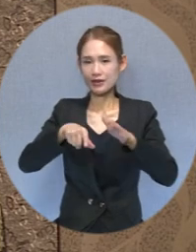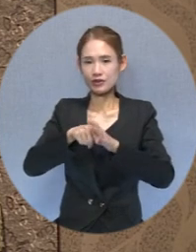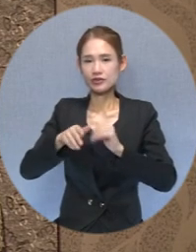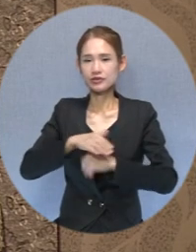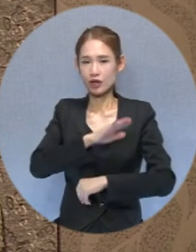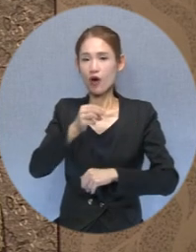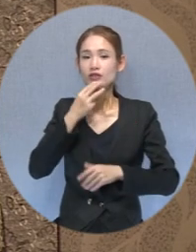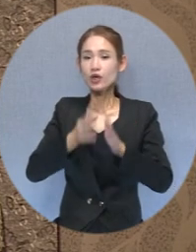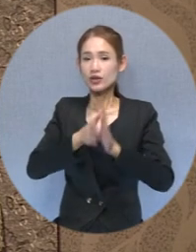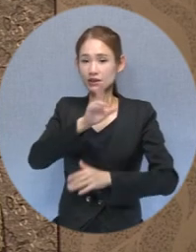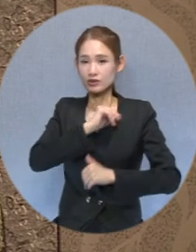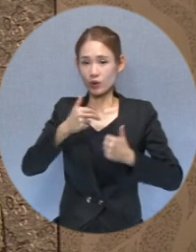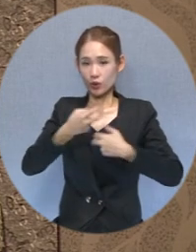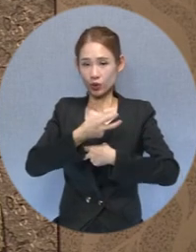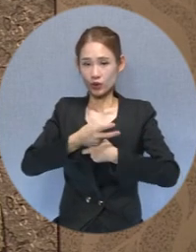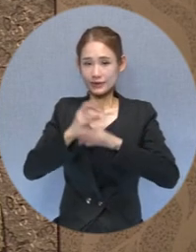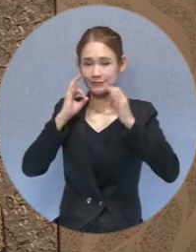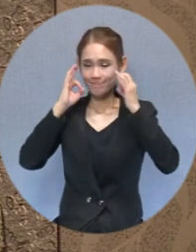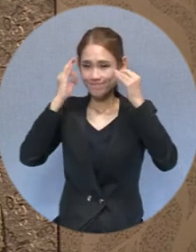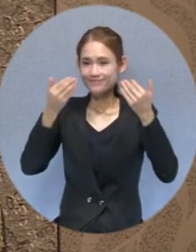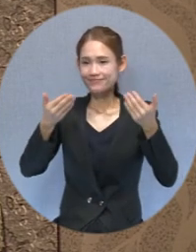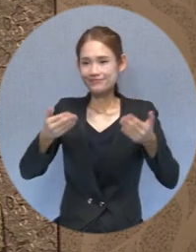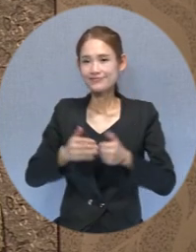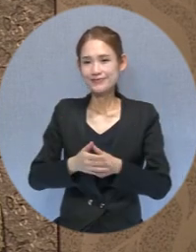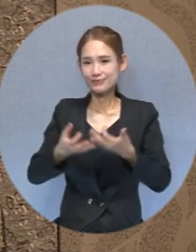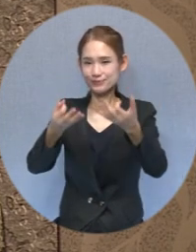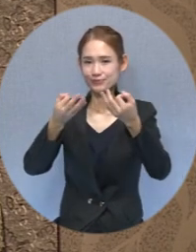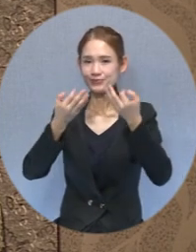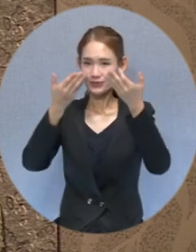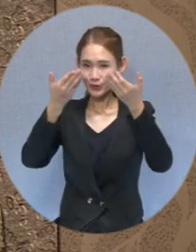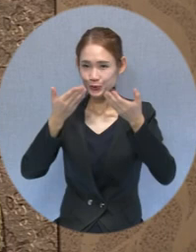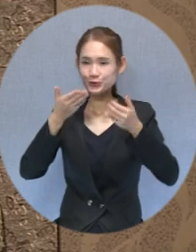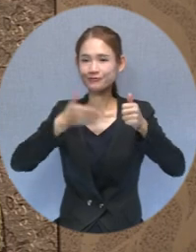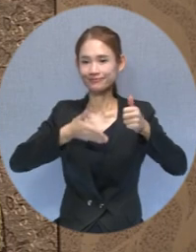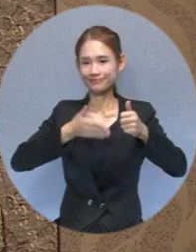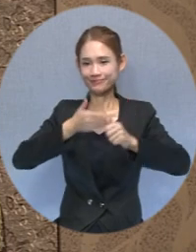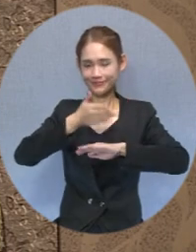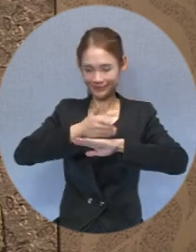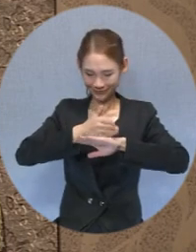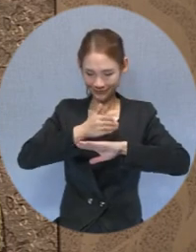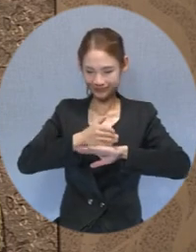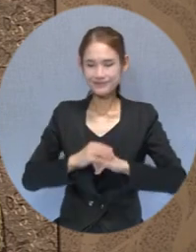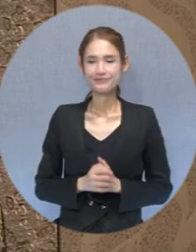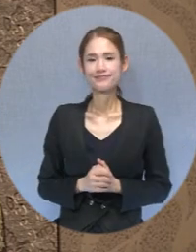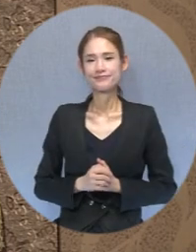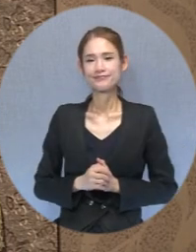저희 서울시의회 교통위원회 최선을 다하겠습니다. 지켜봐 주시기 바랍니다. 감사합니다.